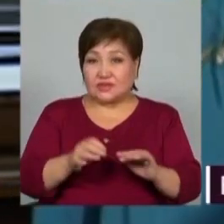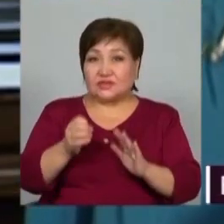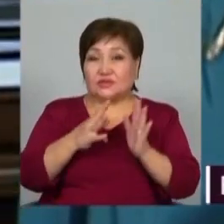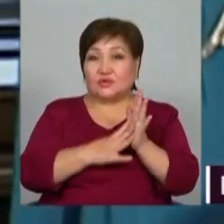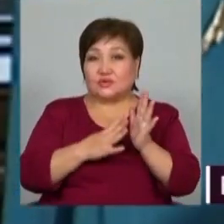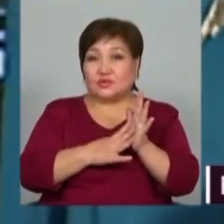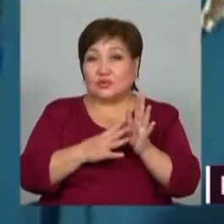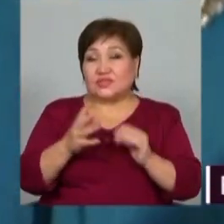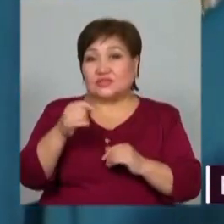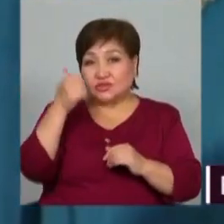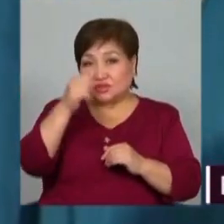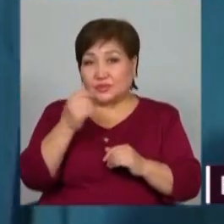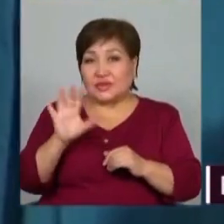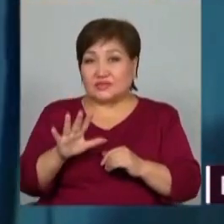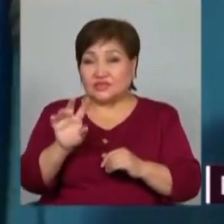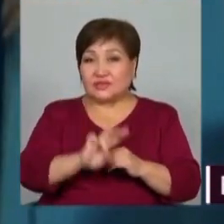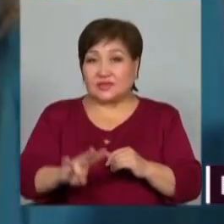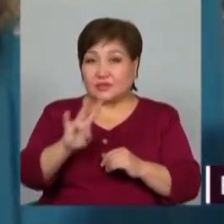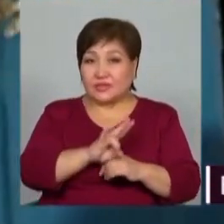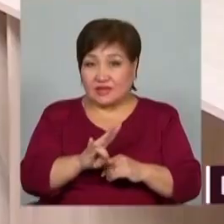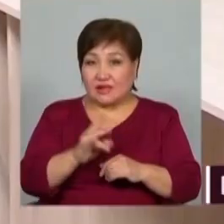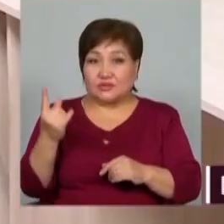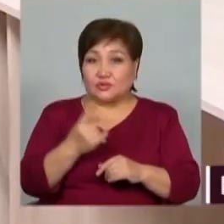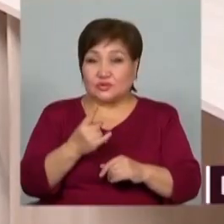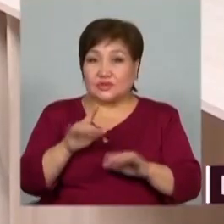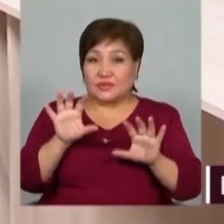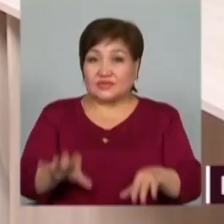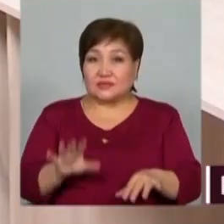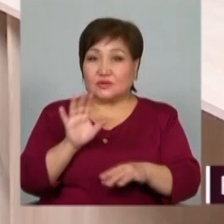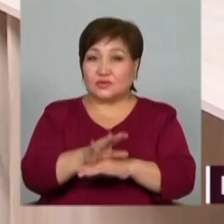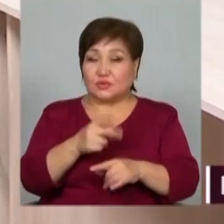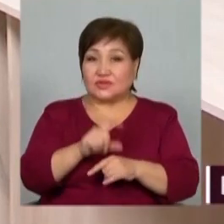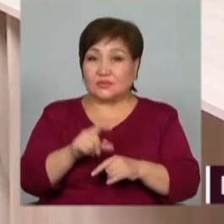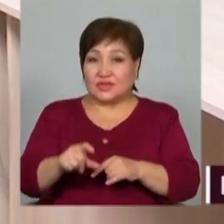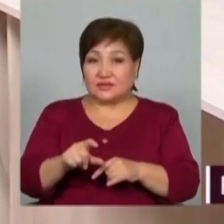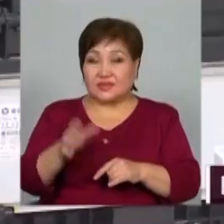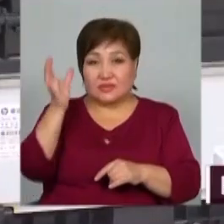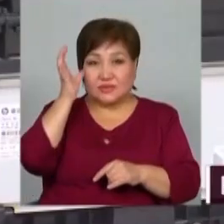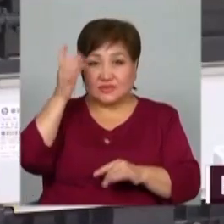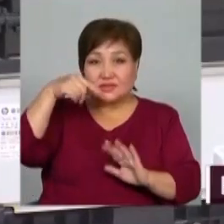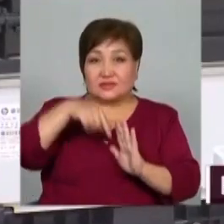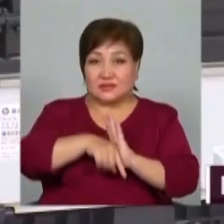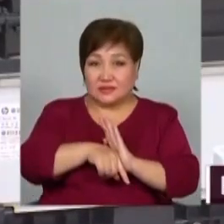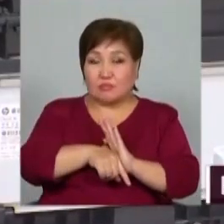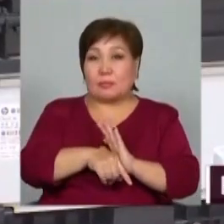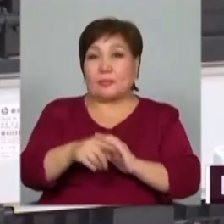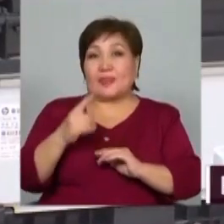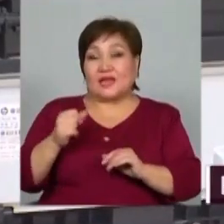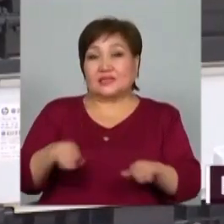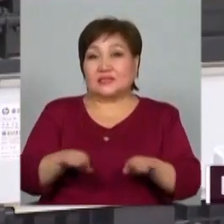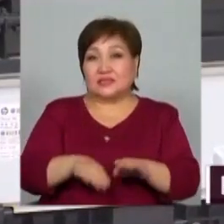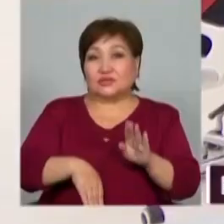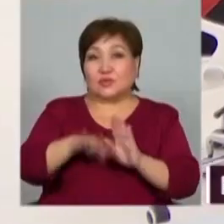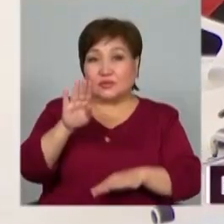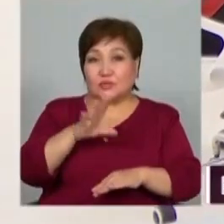5 қарашасында шыққан тұңғыш президенттің қаулысы еді. Бұл азаматтардың білімі терең, зияткерлік деңгейі жоғары болса, ел